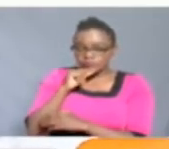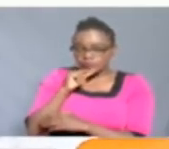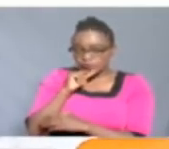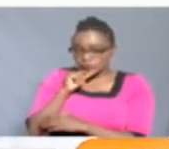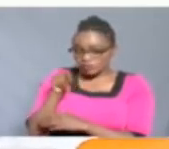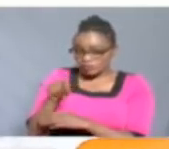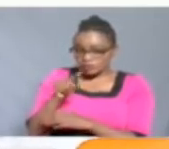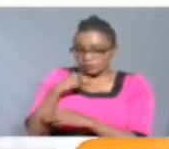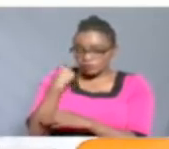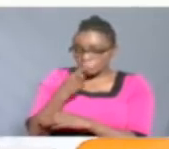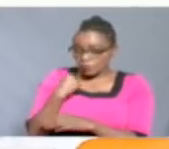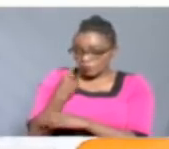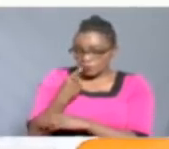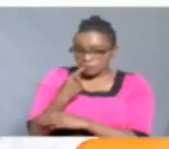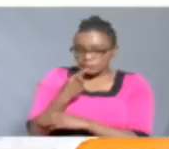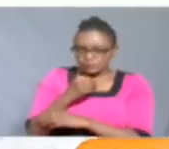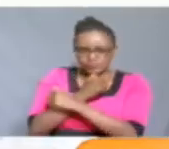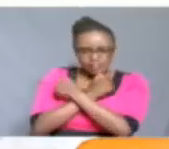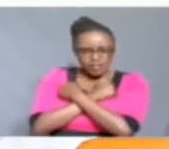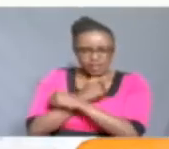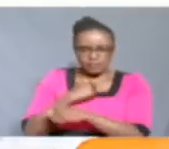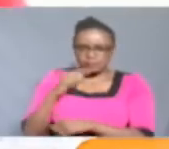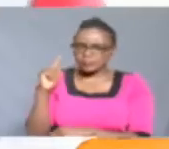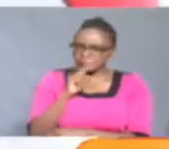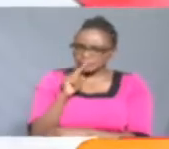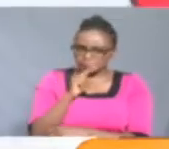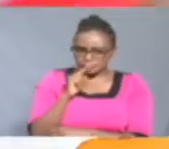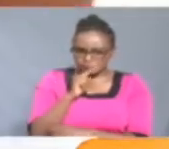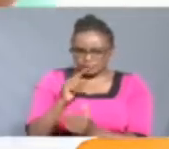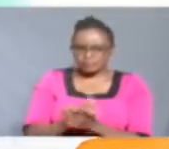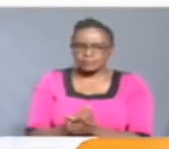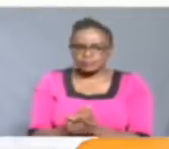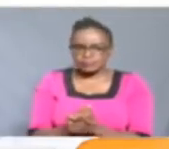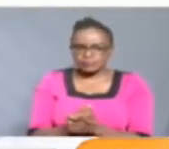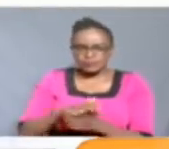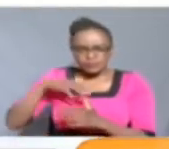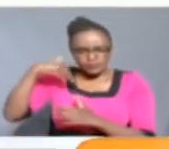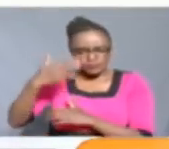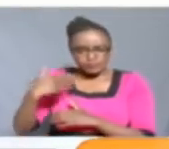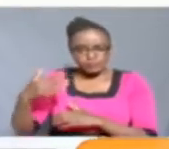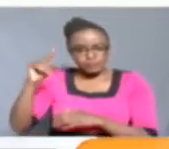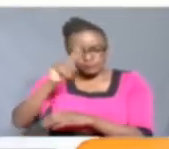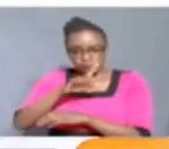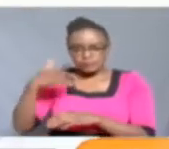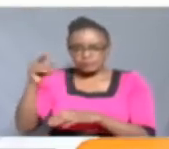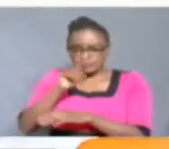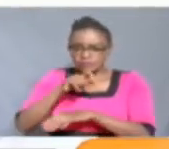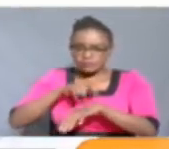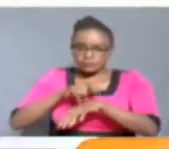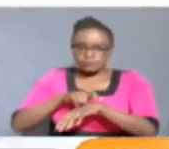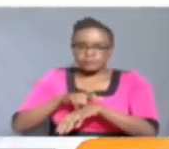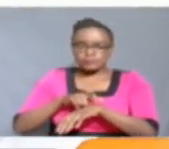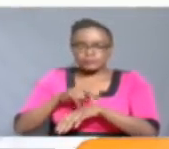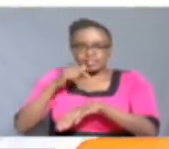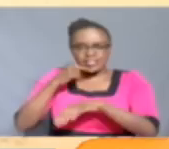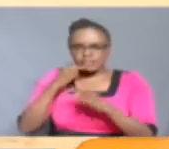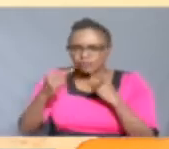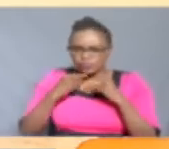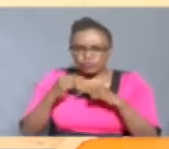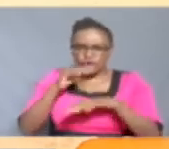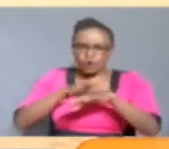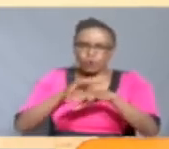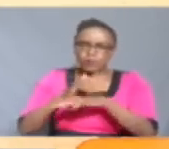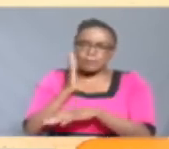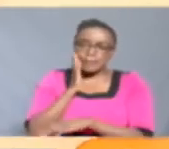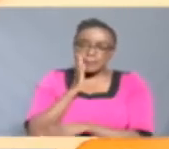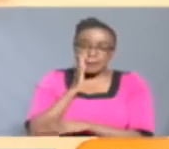kijana ambaye alikuwa ananipenda sana. Kila kuchao akiongea ananiita mama.